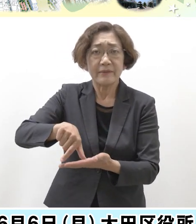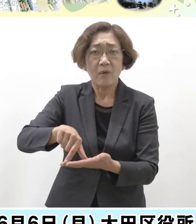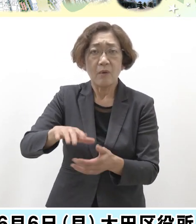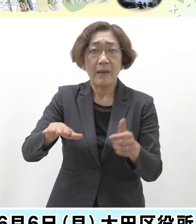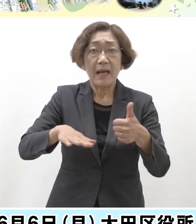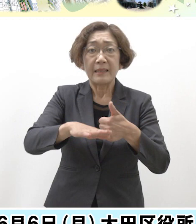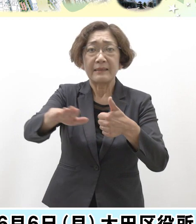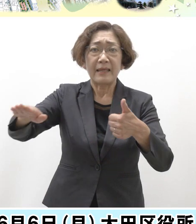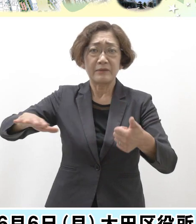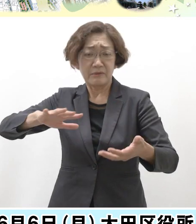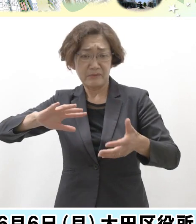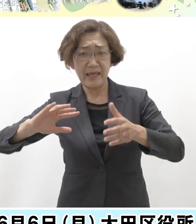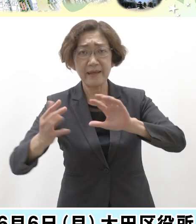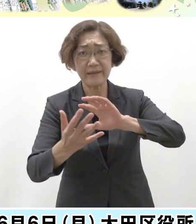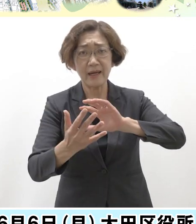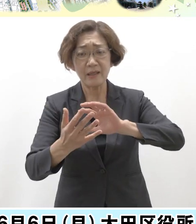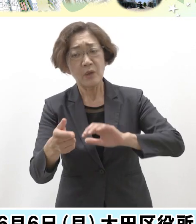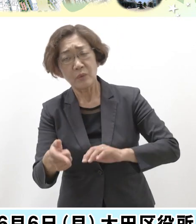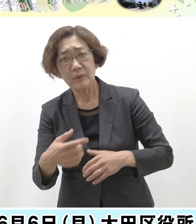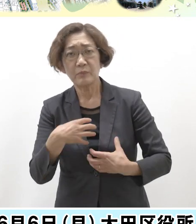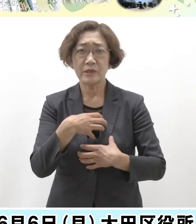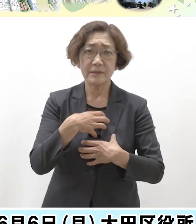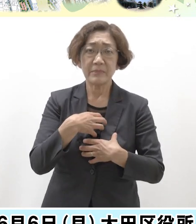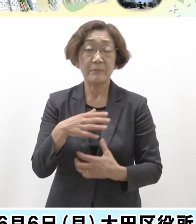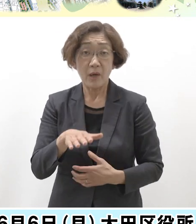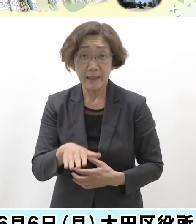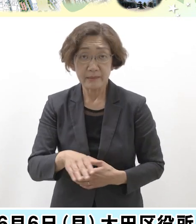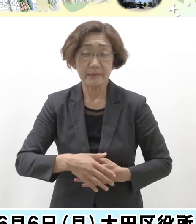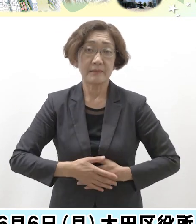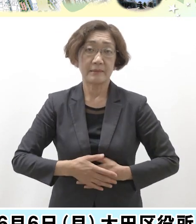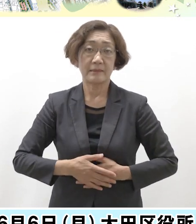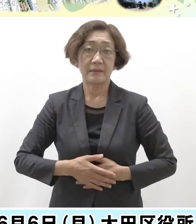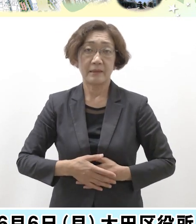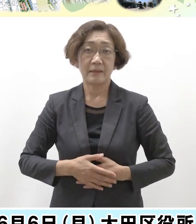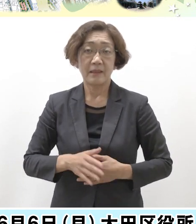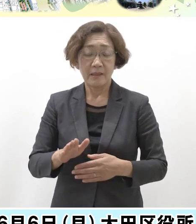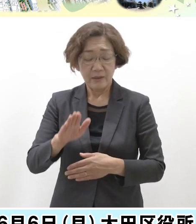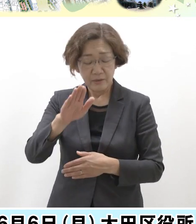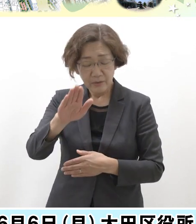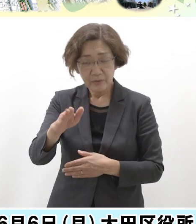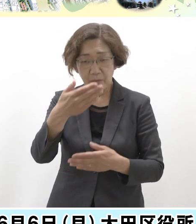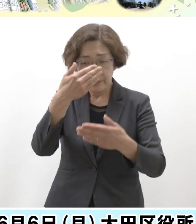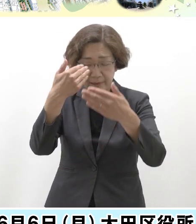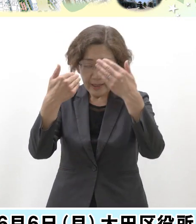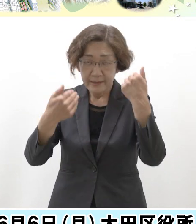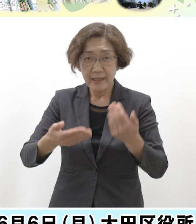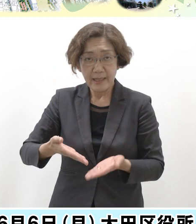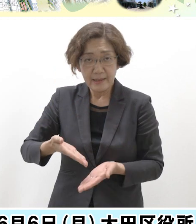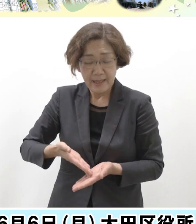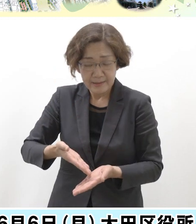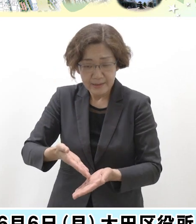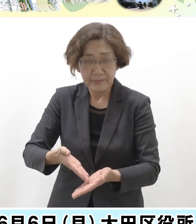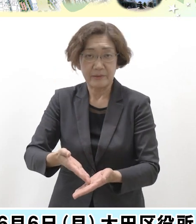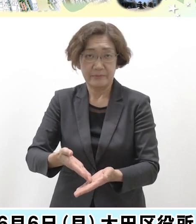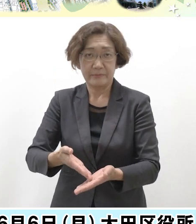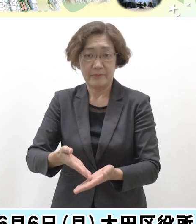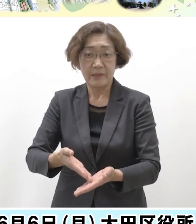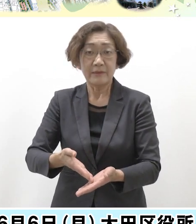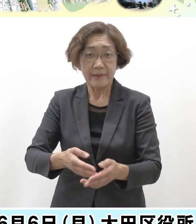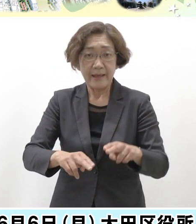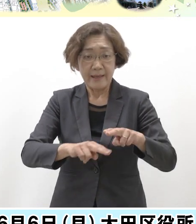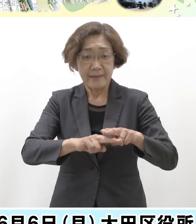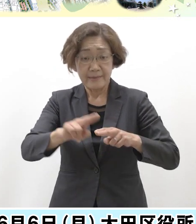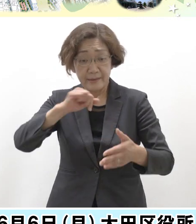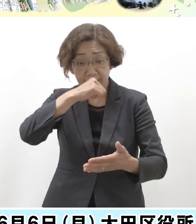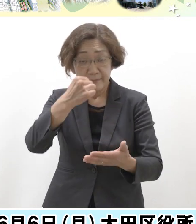ます。これからも誠意ある対応と丁寧な説明に努め、実現させて本当に良かったと